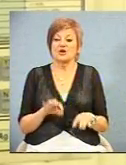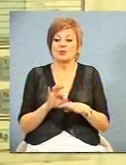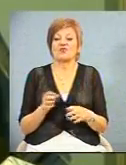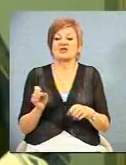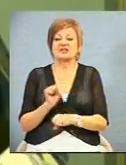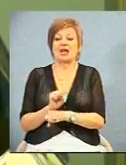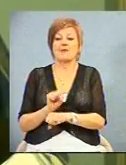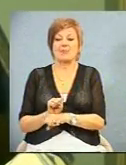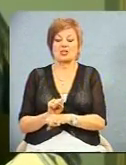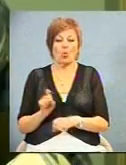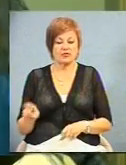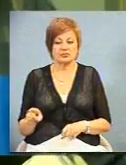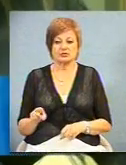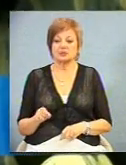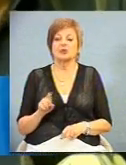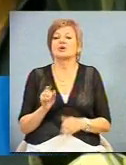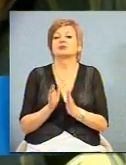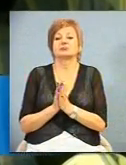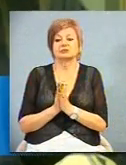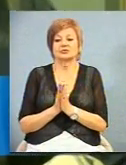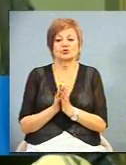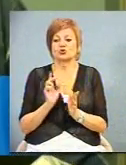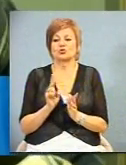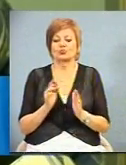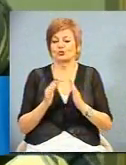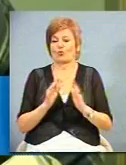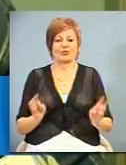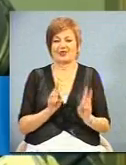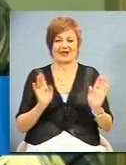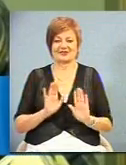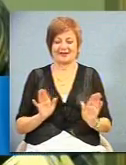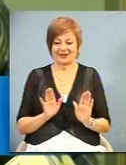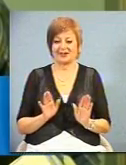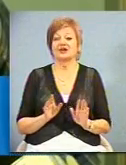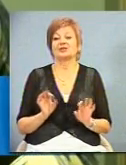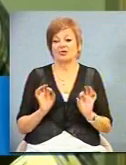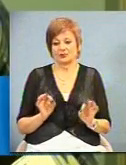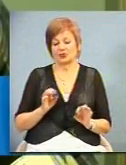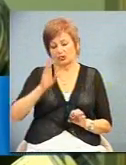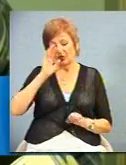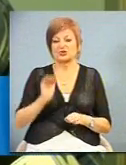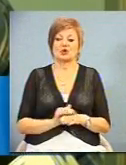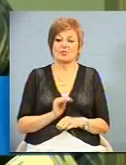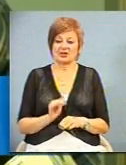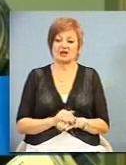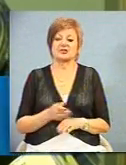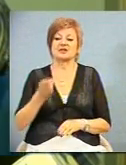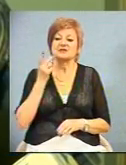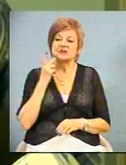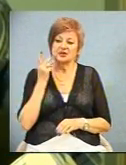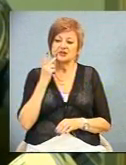балконі. Ми все просили, найголовніше, щоб тільки дом не згорів, а так все нормально, він взагалі у нас молодець, він завжди